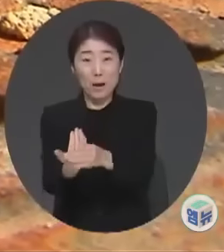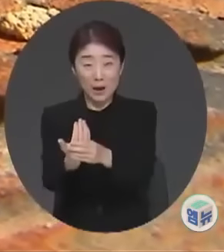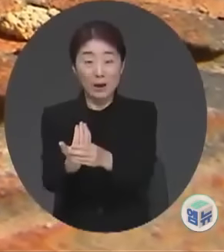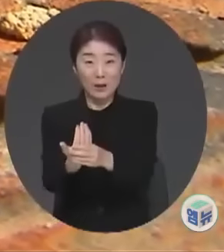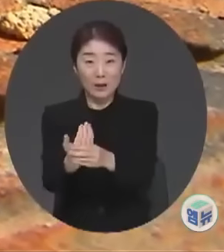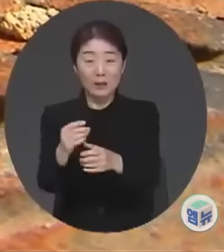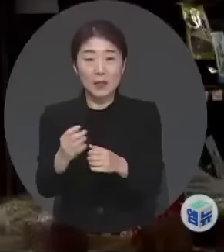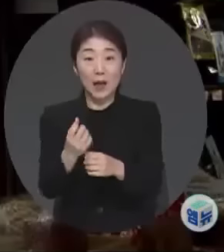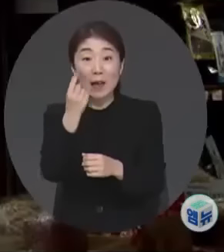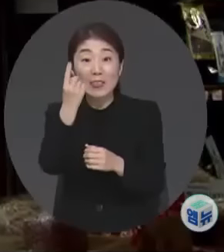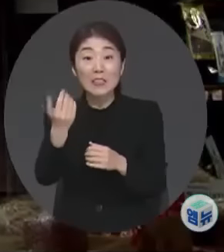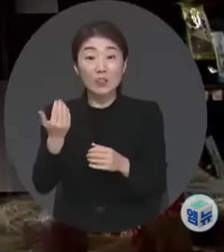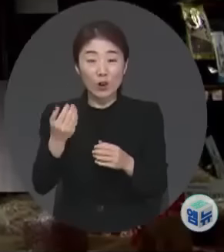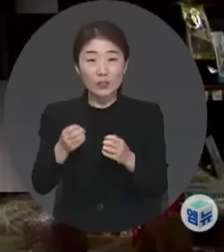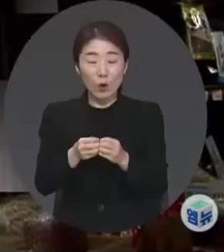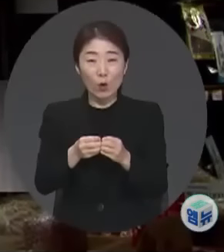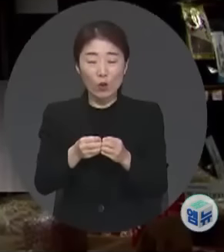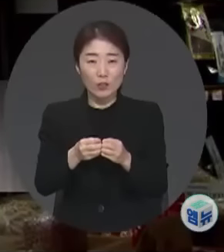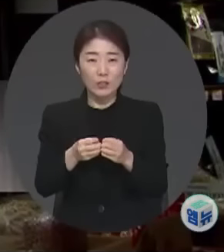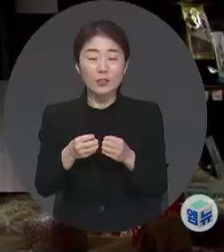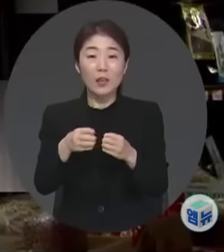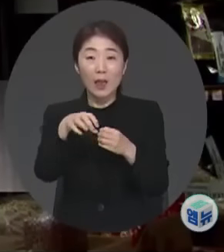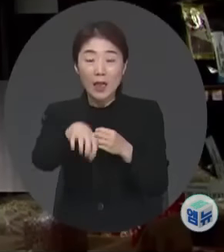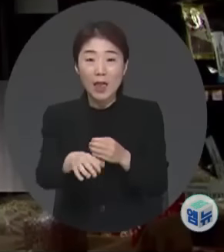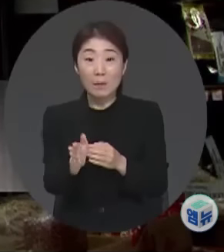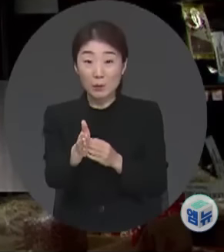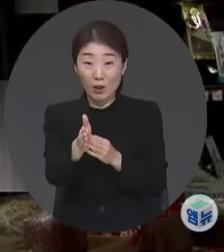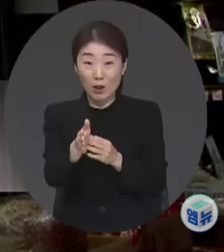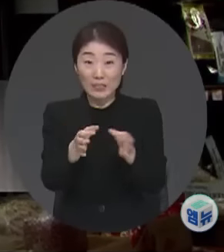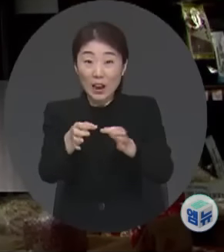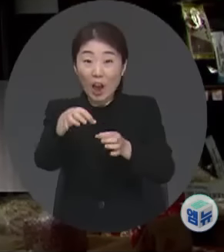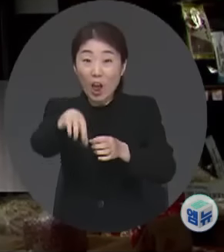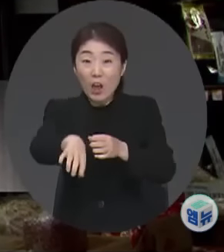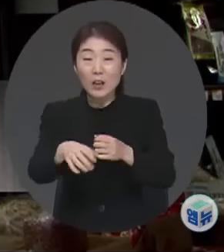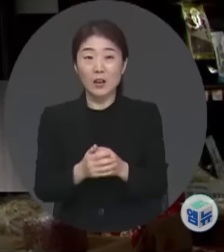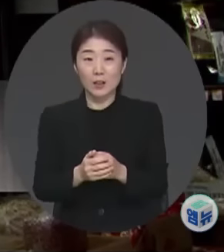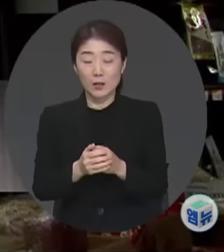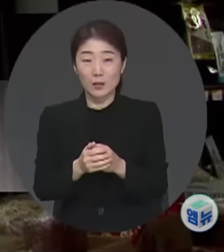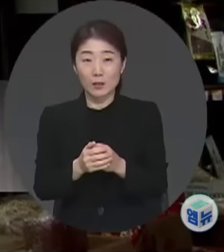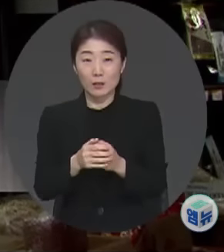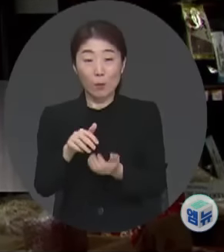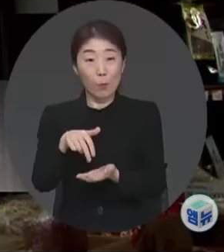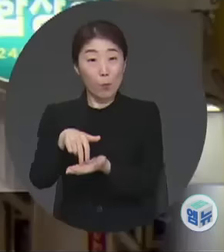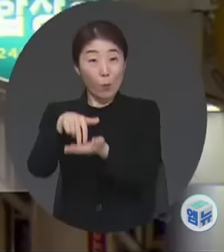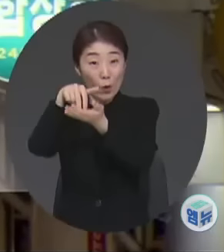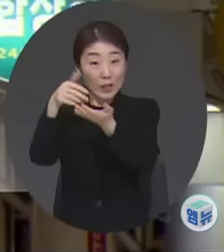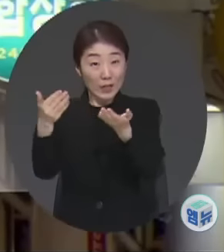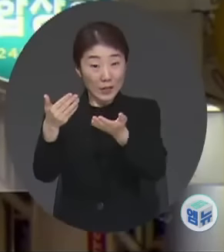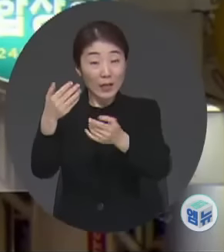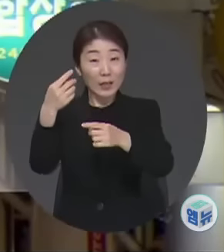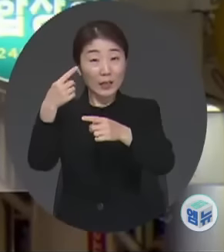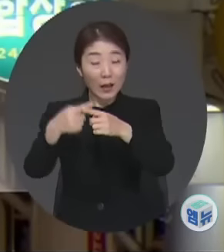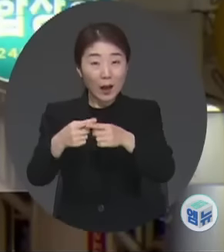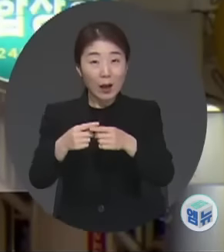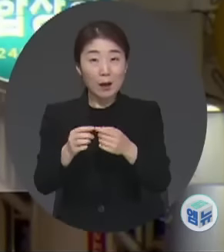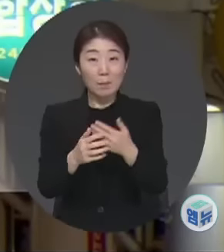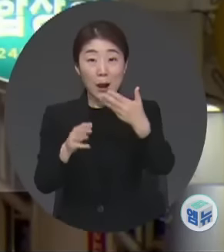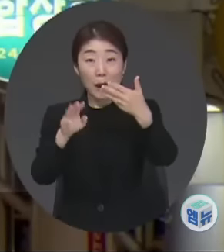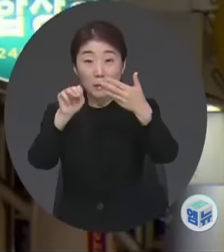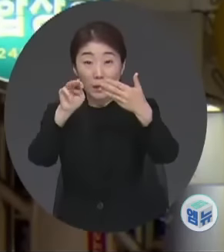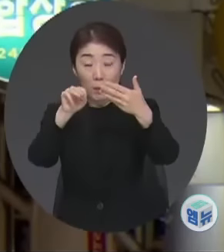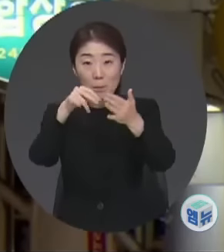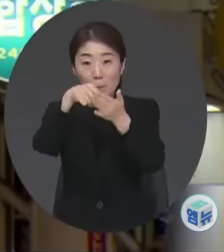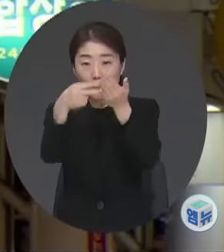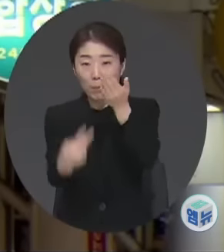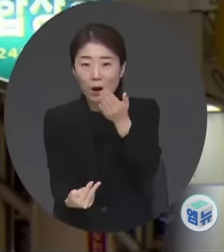사고 한 달여 전 창원의 한 어시장에서도 차양막 보수 작업을 하러 리프트에 탑승했던 노동자가 약 8m 높이에서